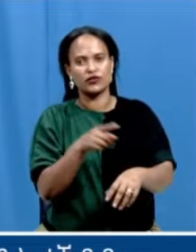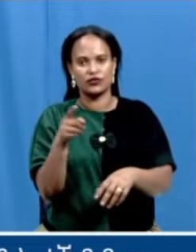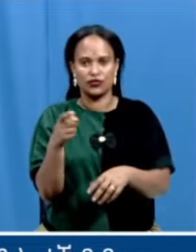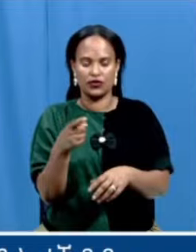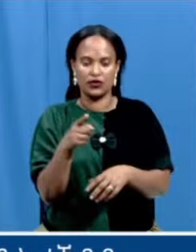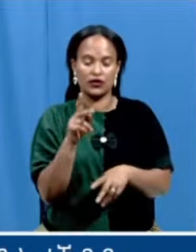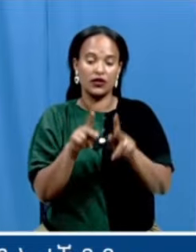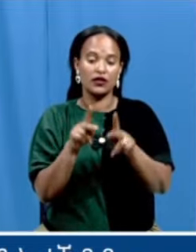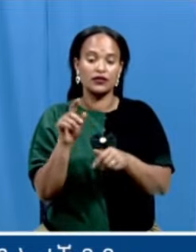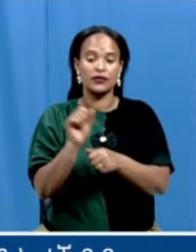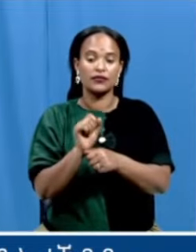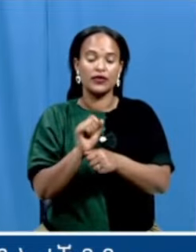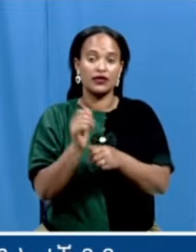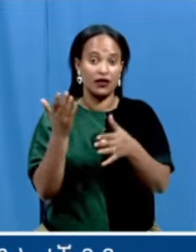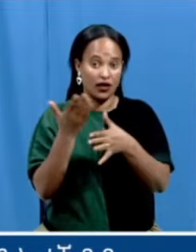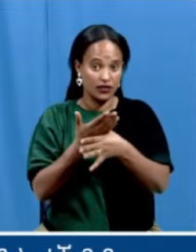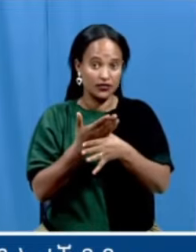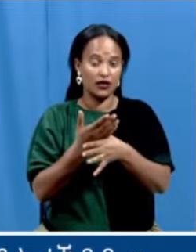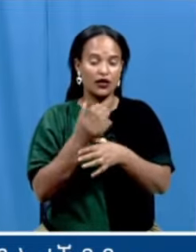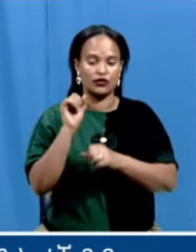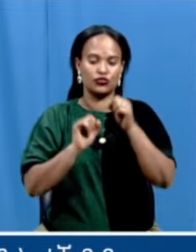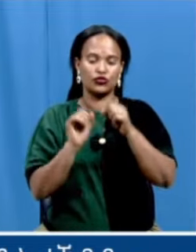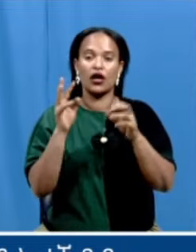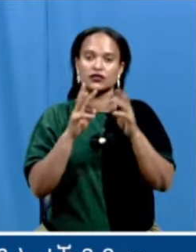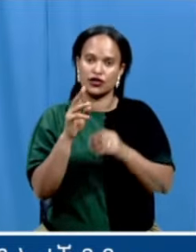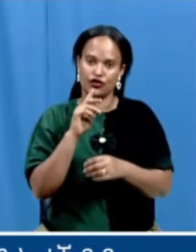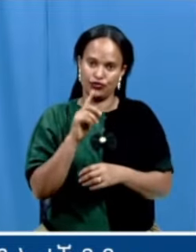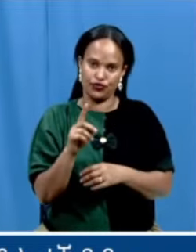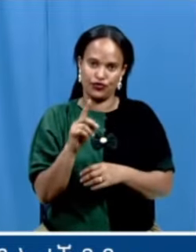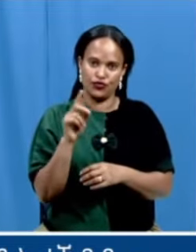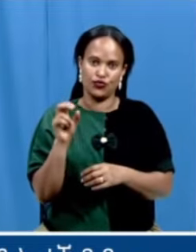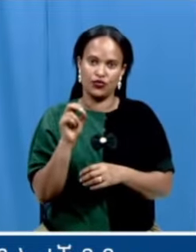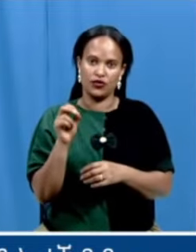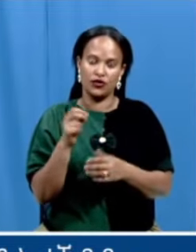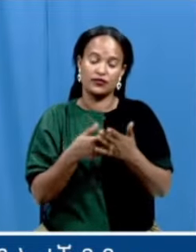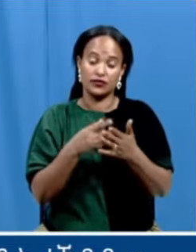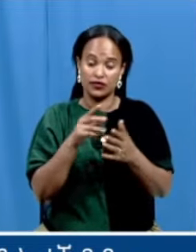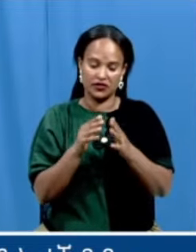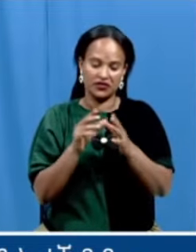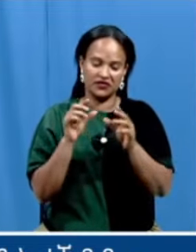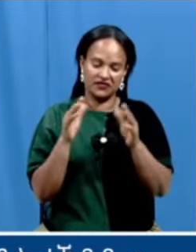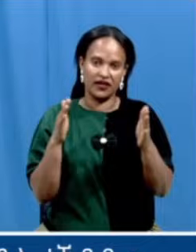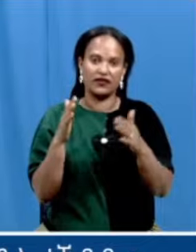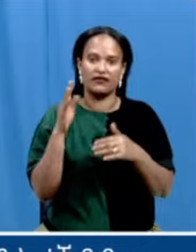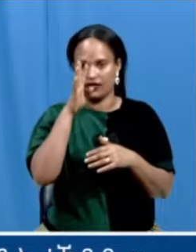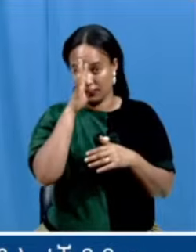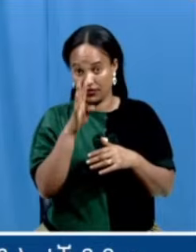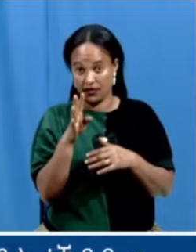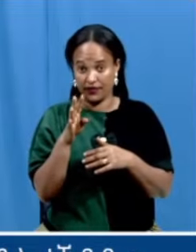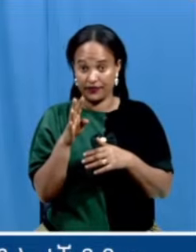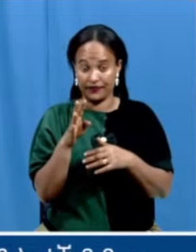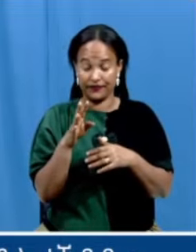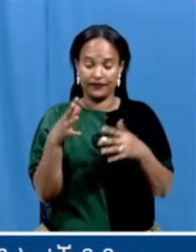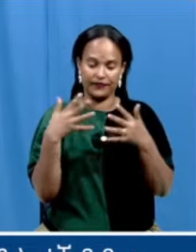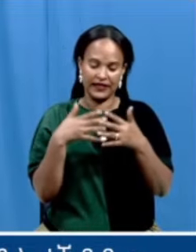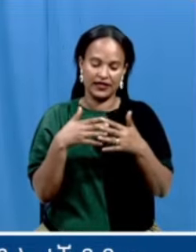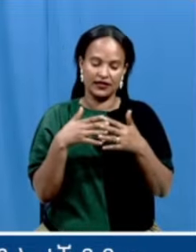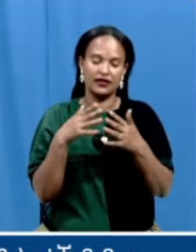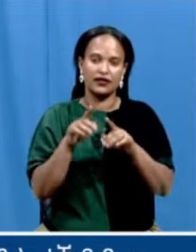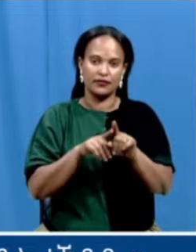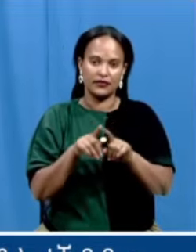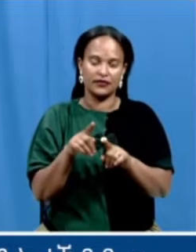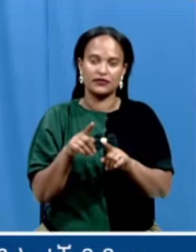ነቲ ናይ ህዝቢ መኪና ዓፂኻ ንምውድዳር ኣፀጊሙ ማለት እዩ። ወረዳ ኣብዚኣ ቀብሩ ክፍተት ተፈጢራ ነራ ማለት እዩ። ኣብዚኣ ያው ናይ ምቅንጃይ ቅርቡ ክፍተት